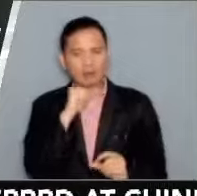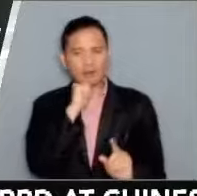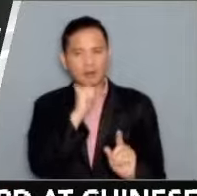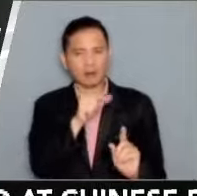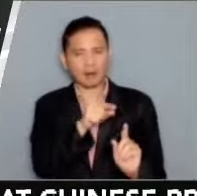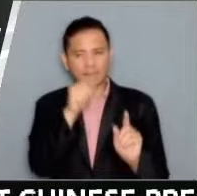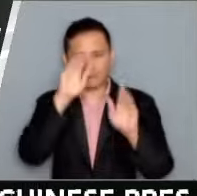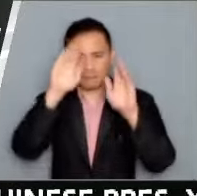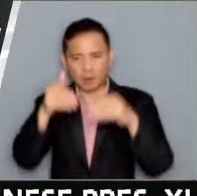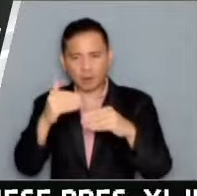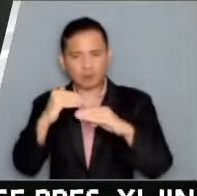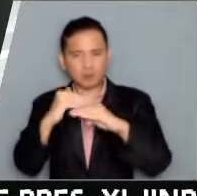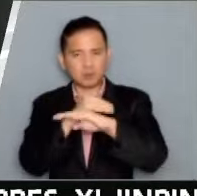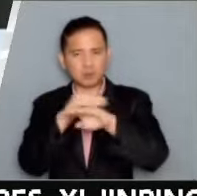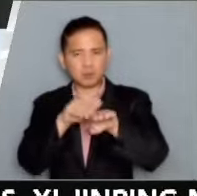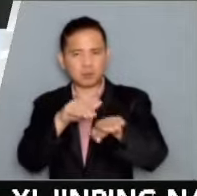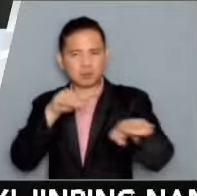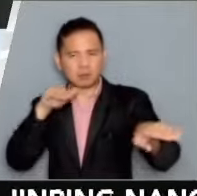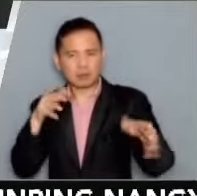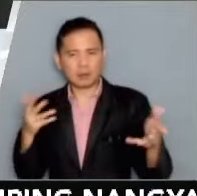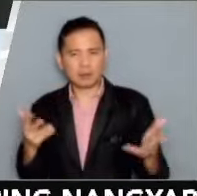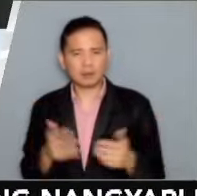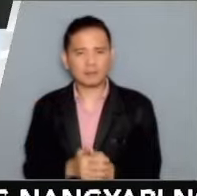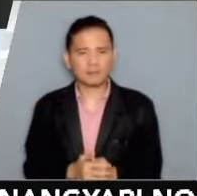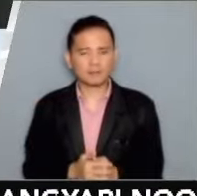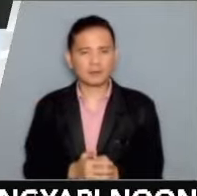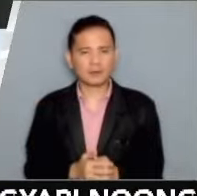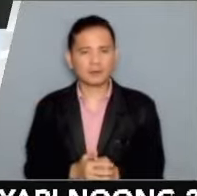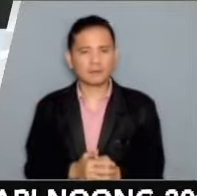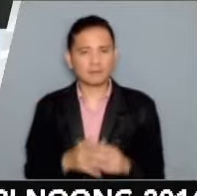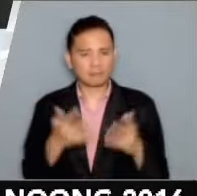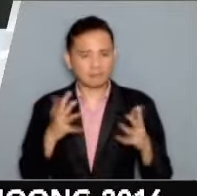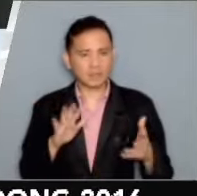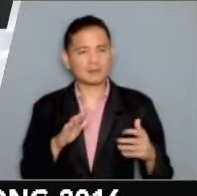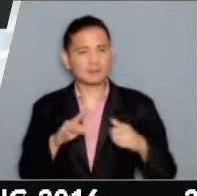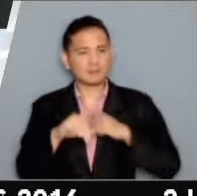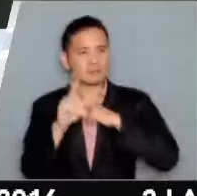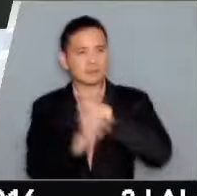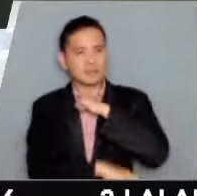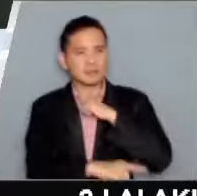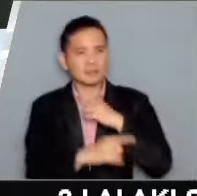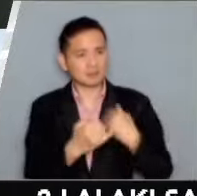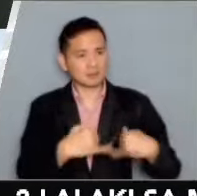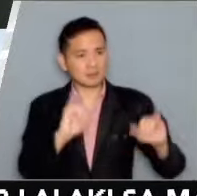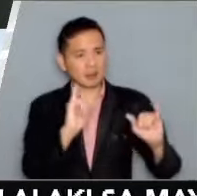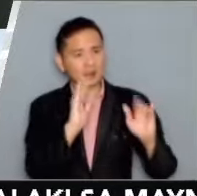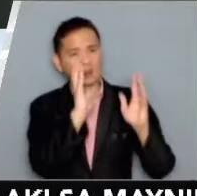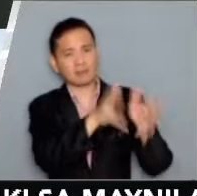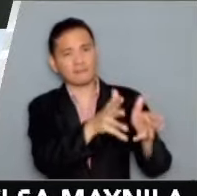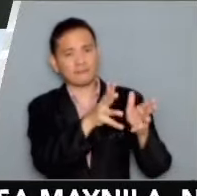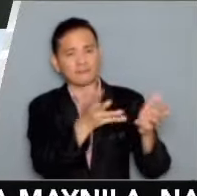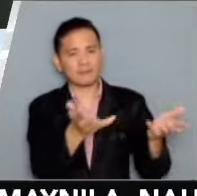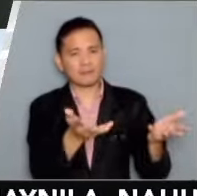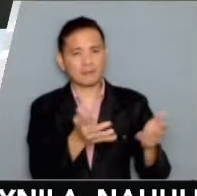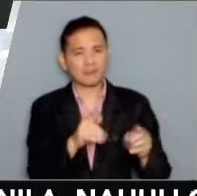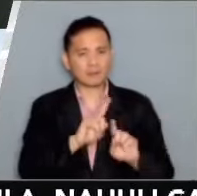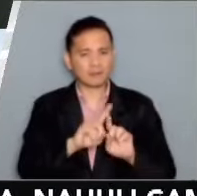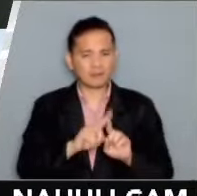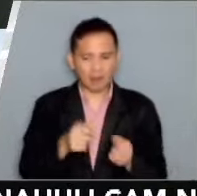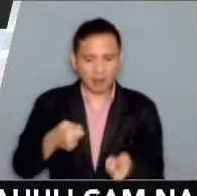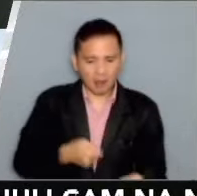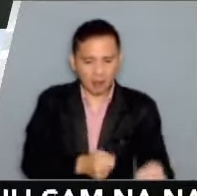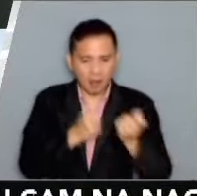ikokos. In fact, sinita ko nga po sila, iniwan lang pong nakatiwangwang yung mga hukay. Ni walang